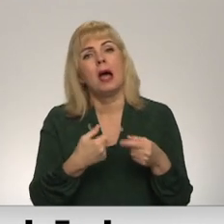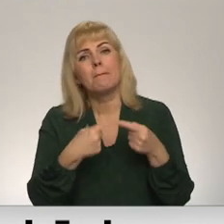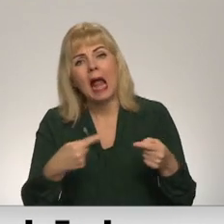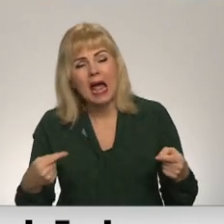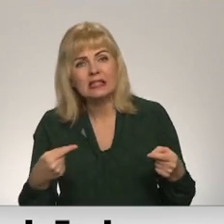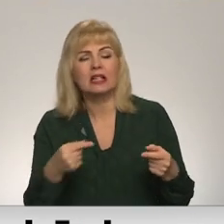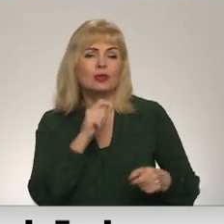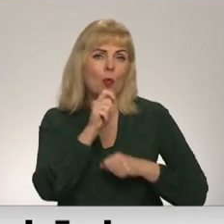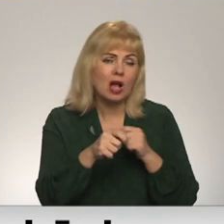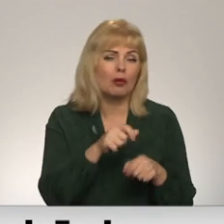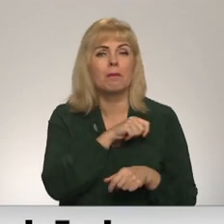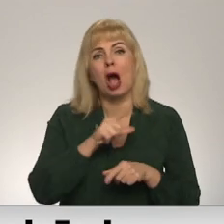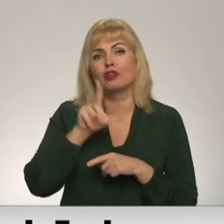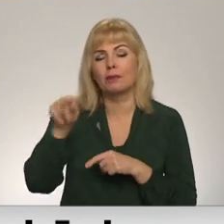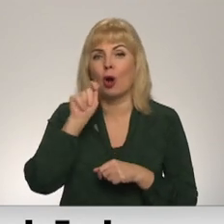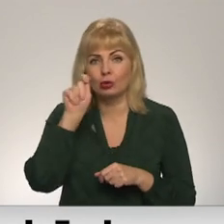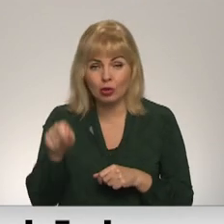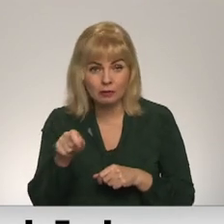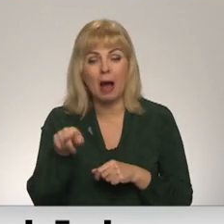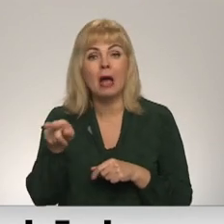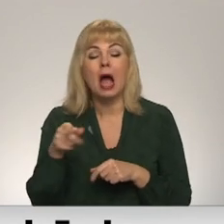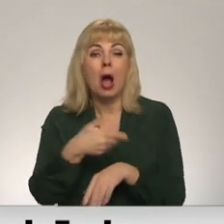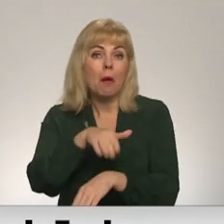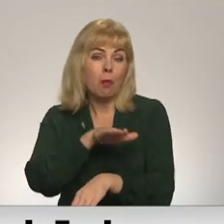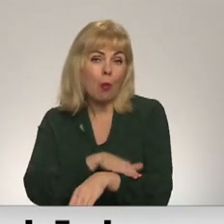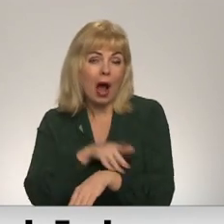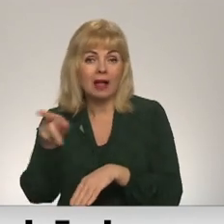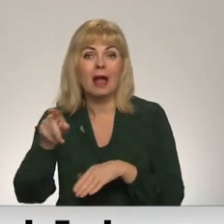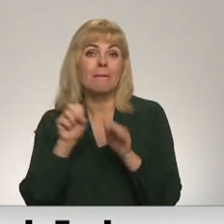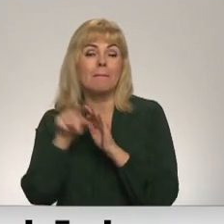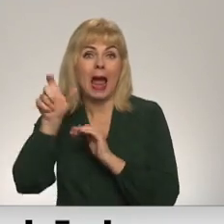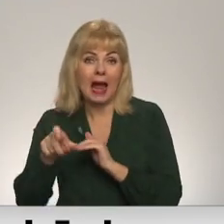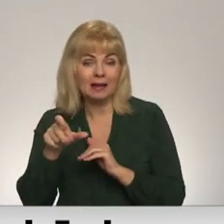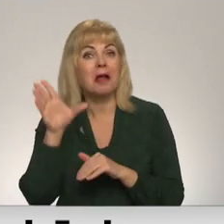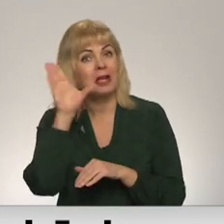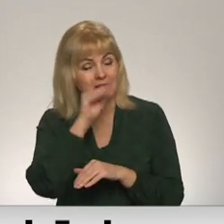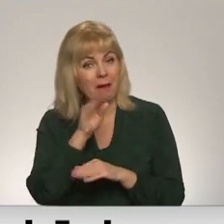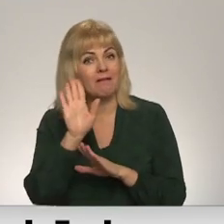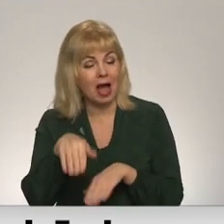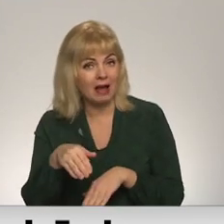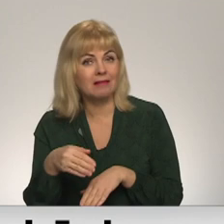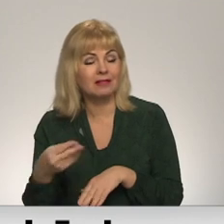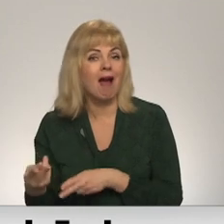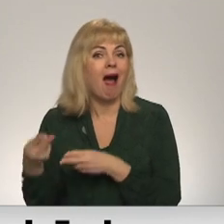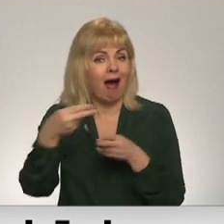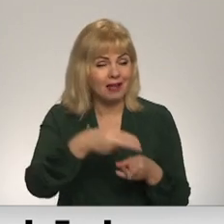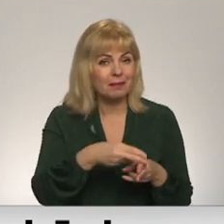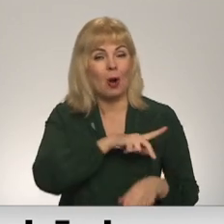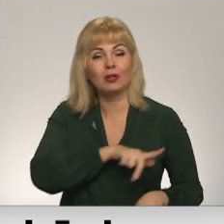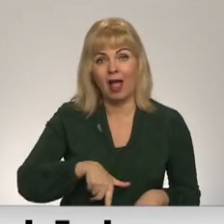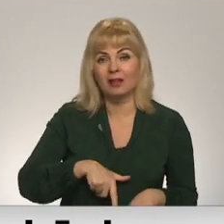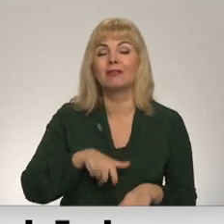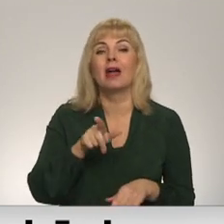paši uz Ukrainu. Bēgļi, kuri plūst uz Polijas pusi, vēl nezin, ka viņiem būs iespēja nokļūt arī Latvijā. Uvis cer, ka tas daudziem